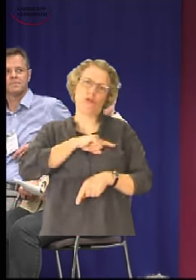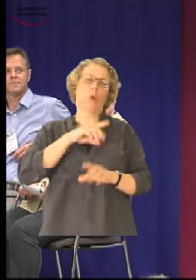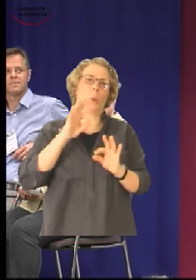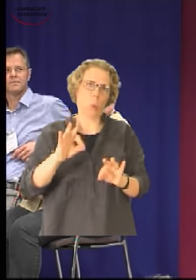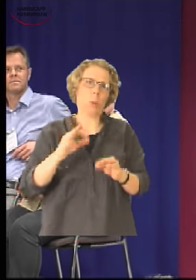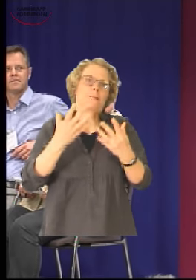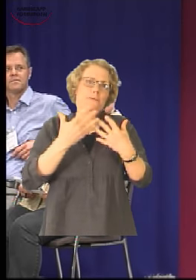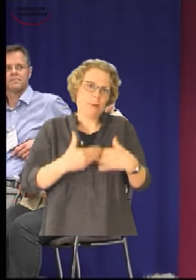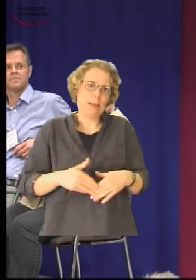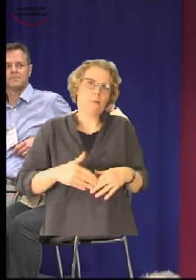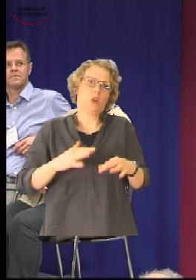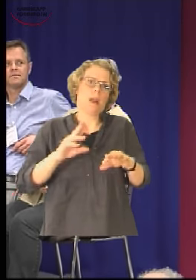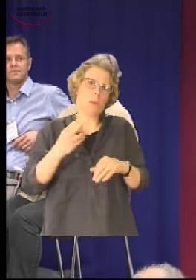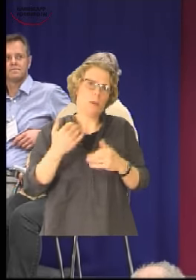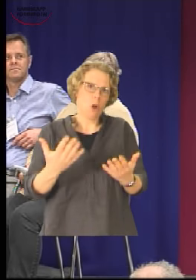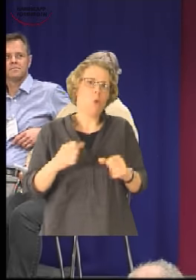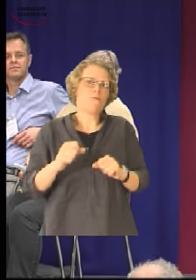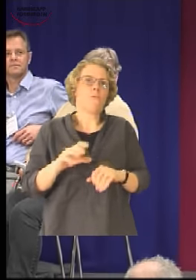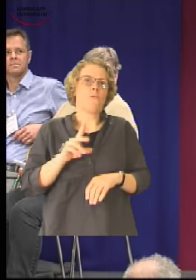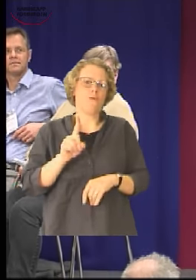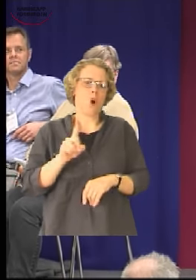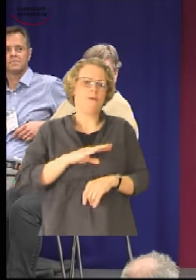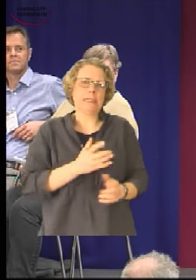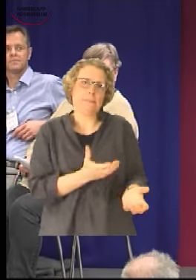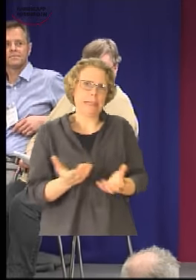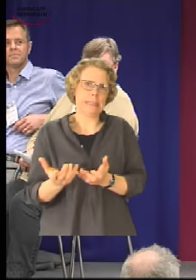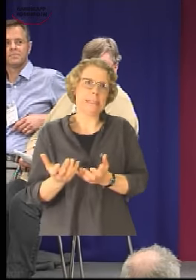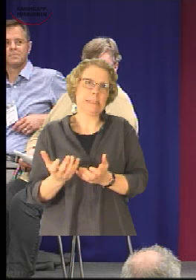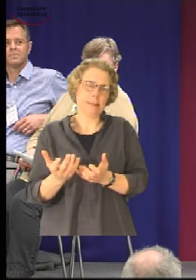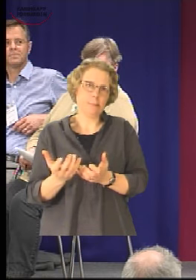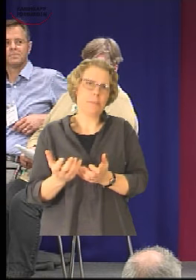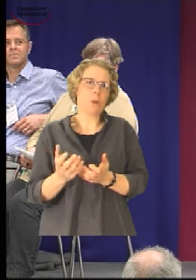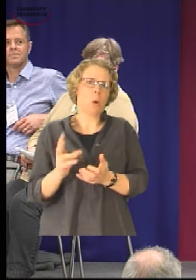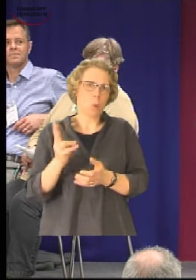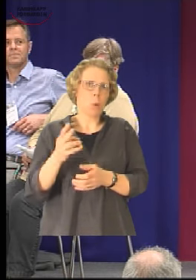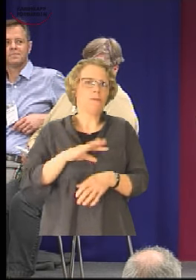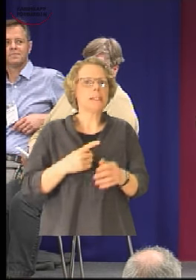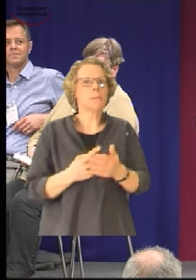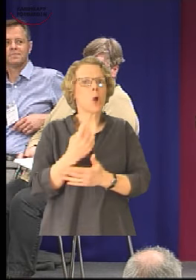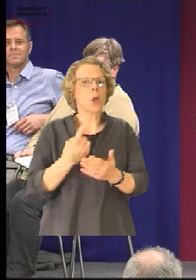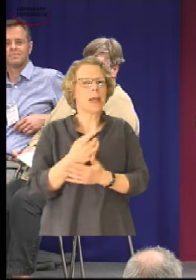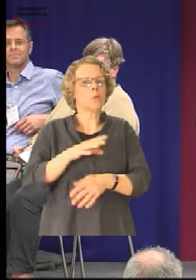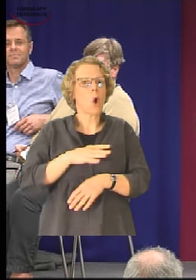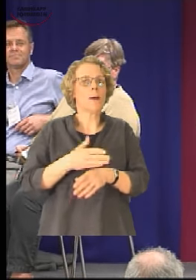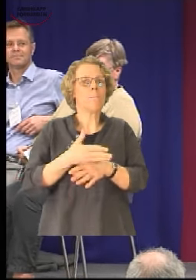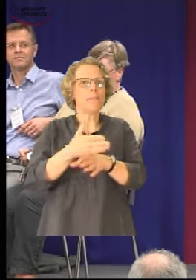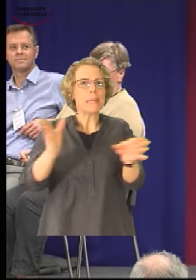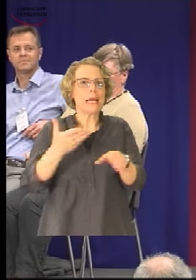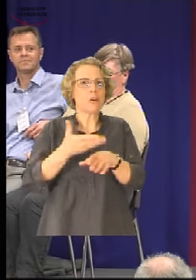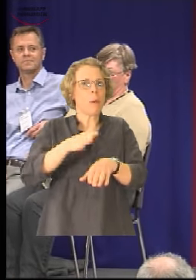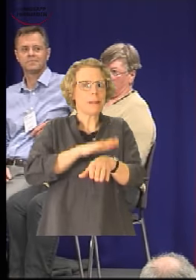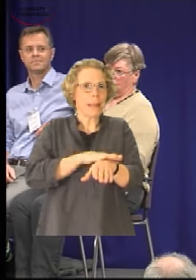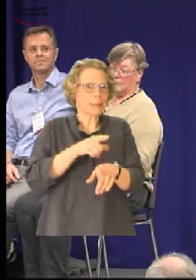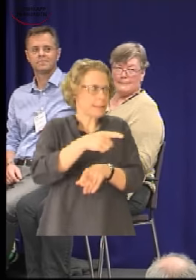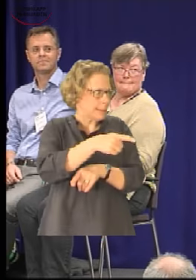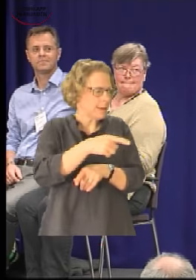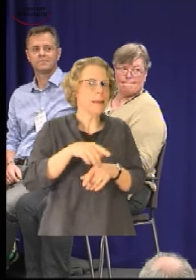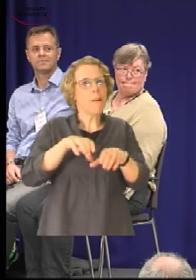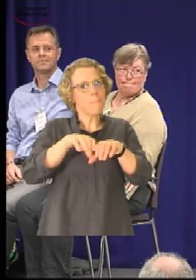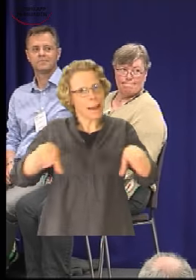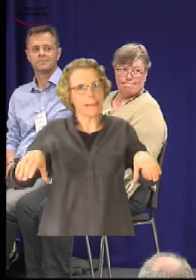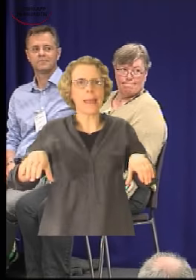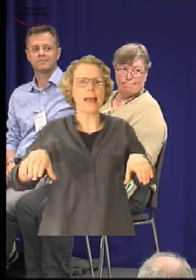det brister. Och nu har vi möjlighet då att ha en bred kompetens här i panelen och lyssna på hur ni